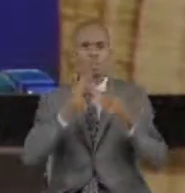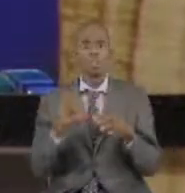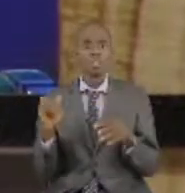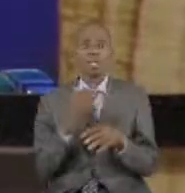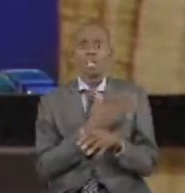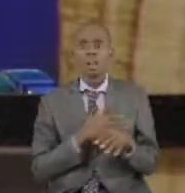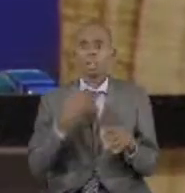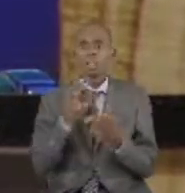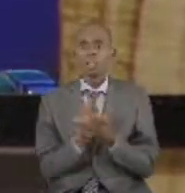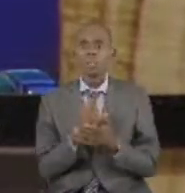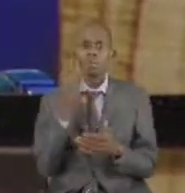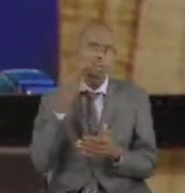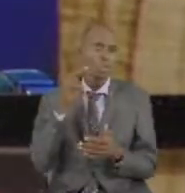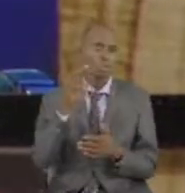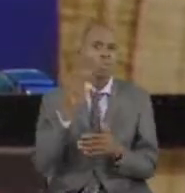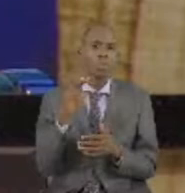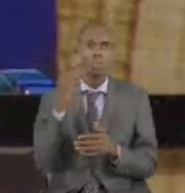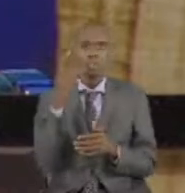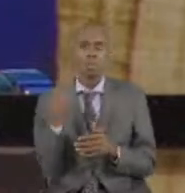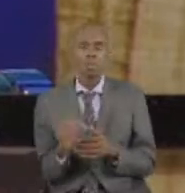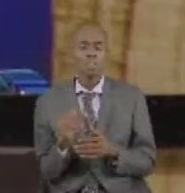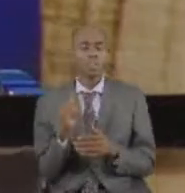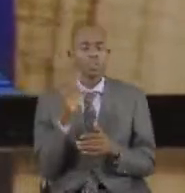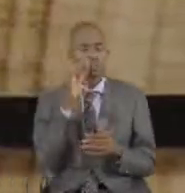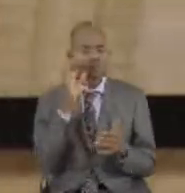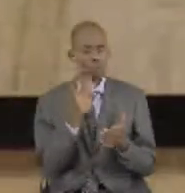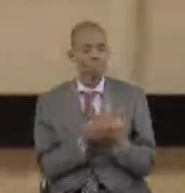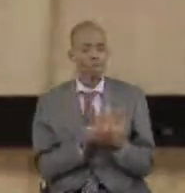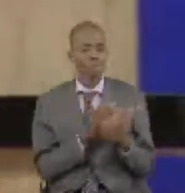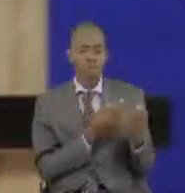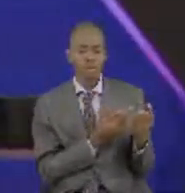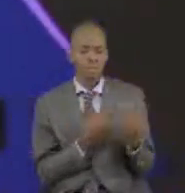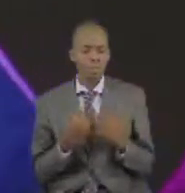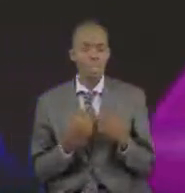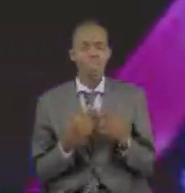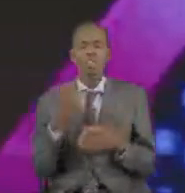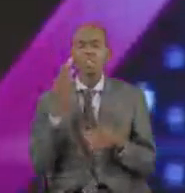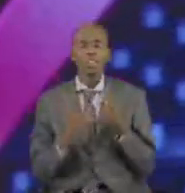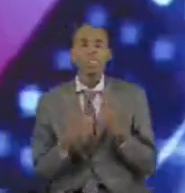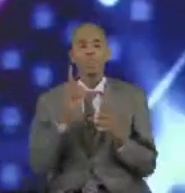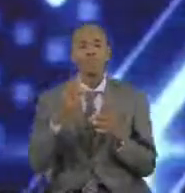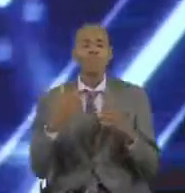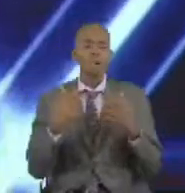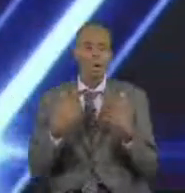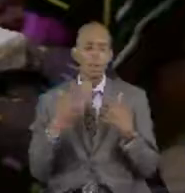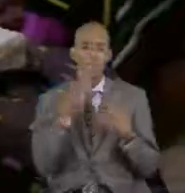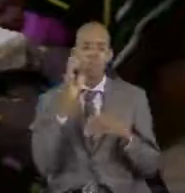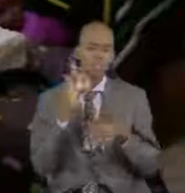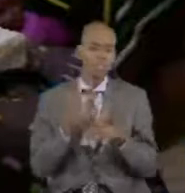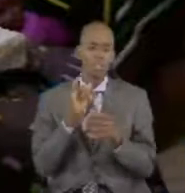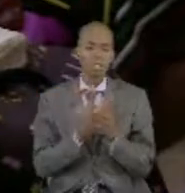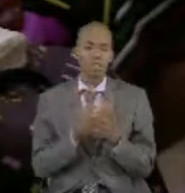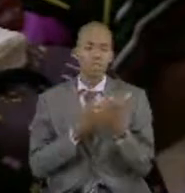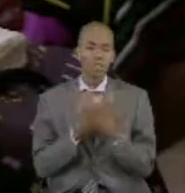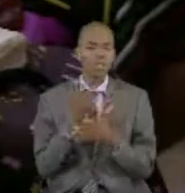mener voici écrit l'époux est arrivé si vous avez entendu cette vérité et